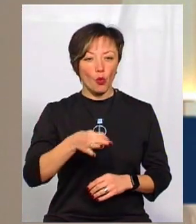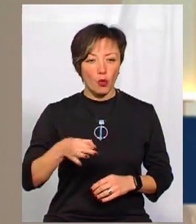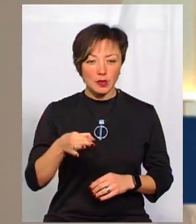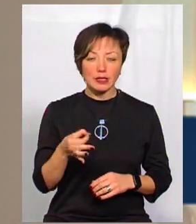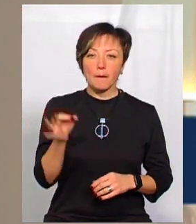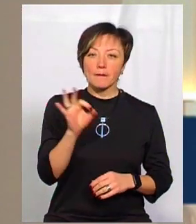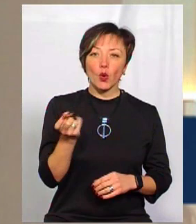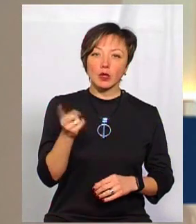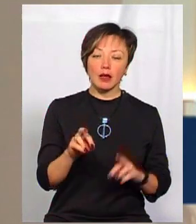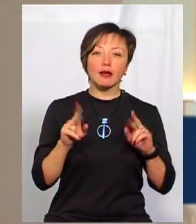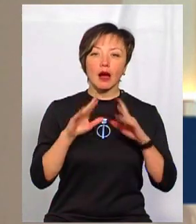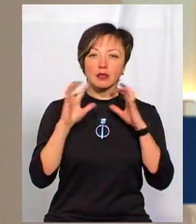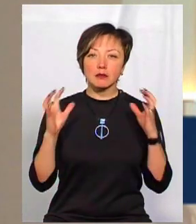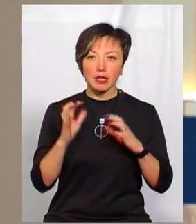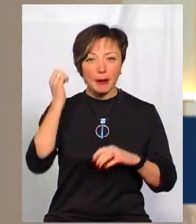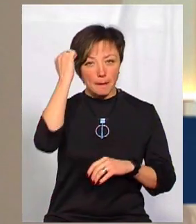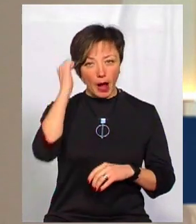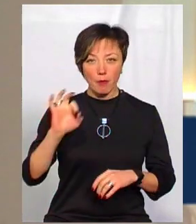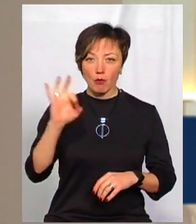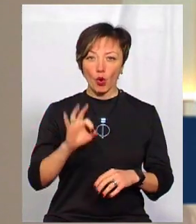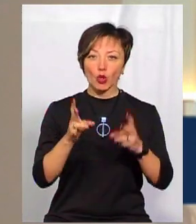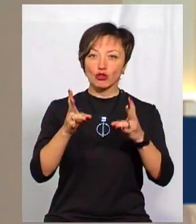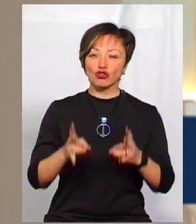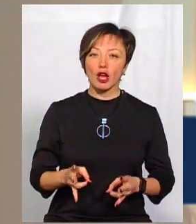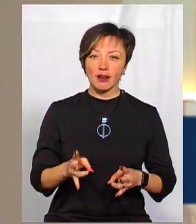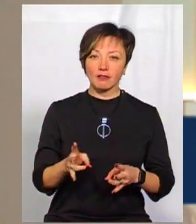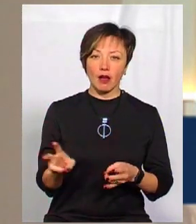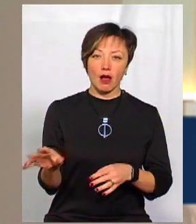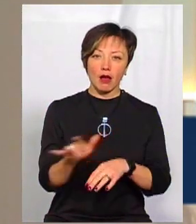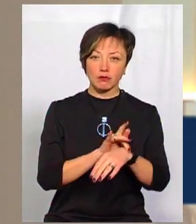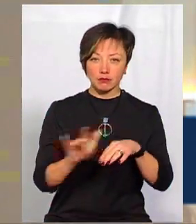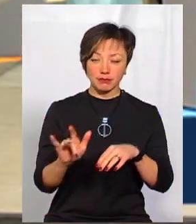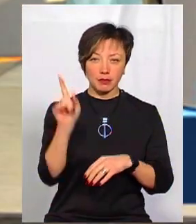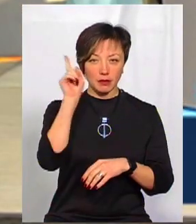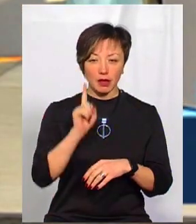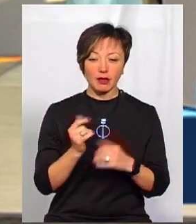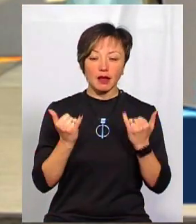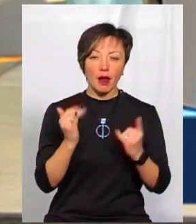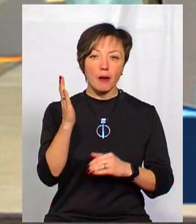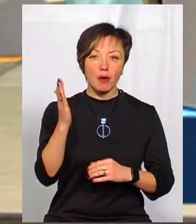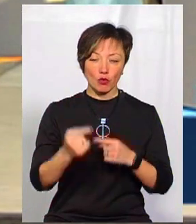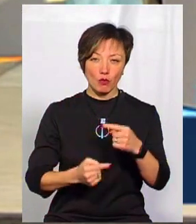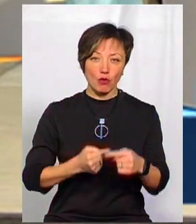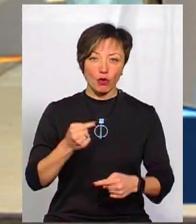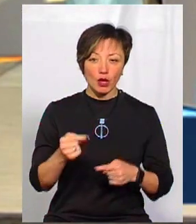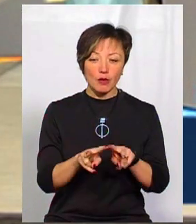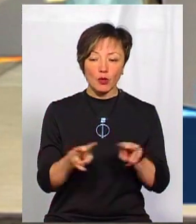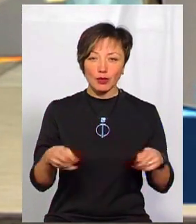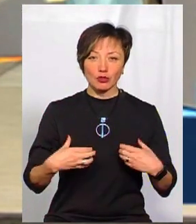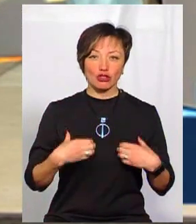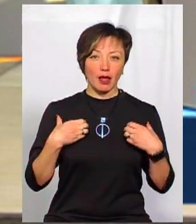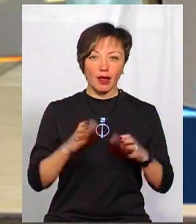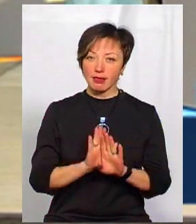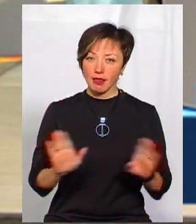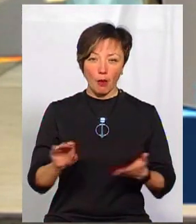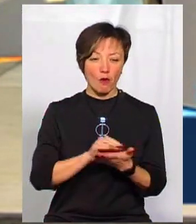те, як зберегти пам'ять про жертв Голокосту для прийдешніх поколінь, аби подібні жахи